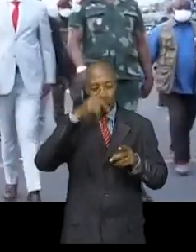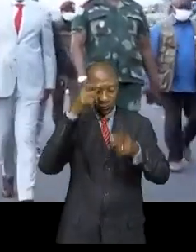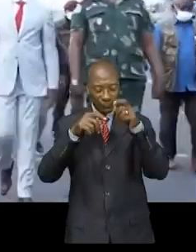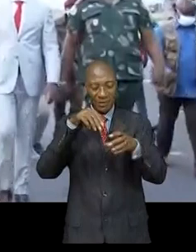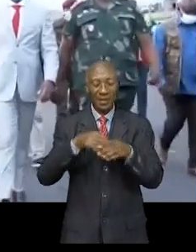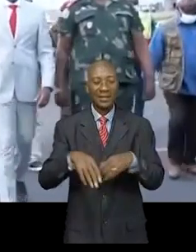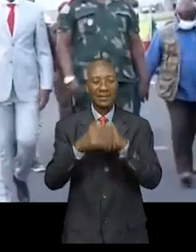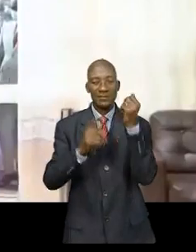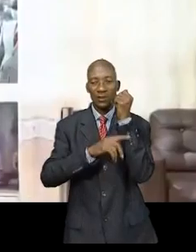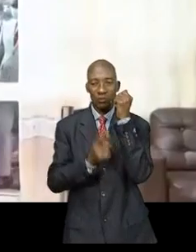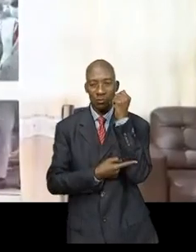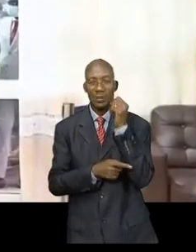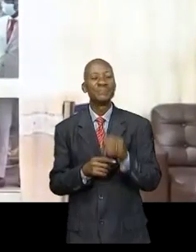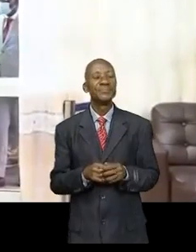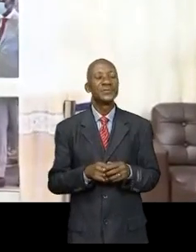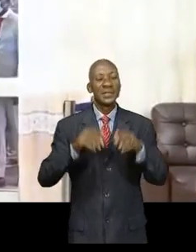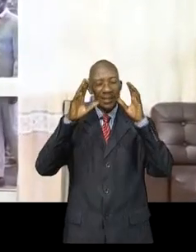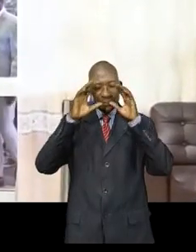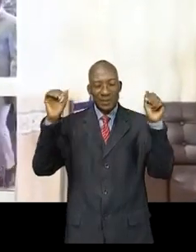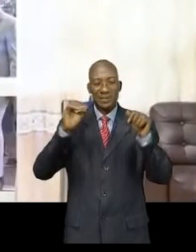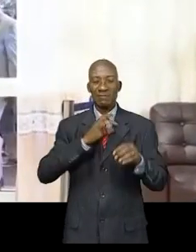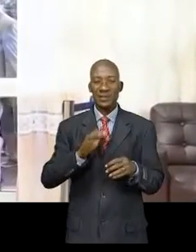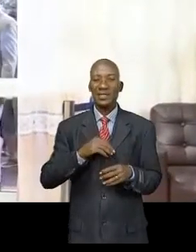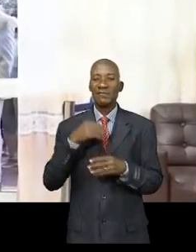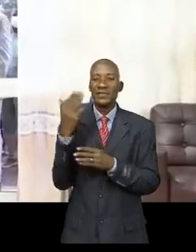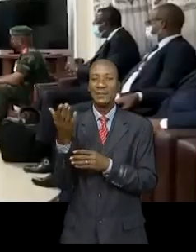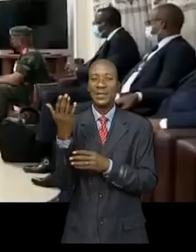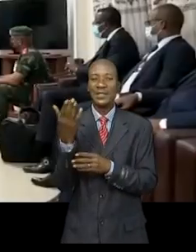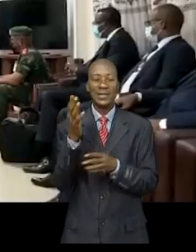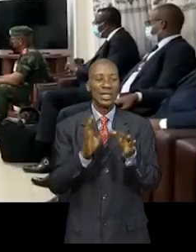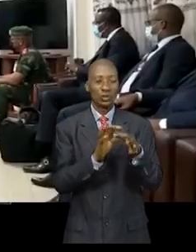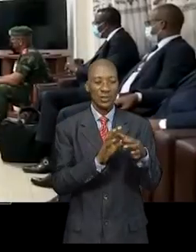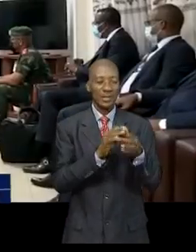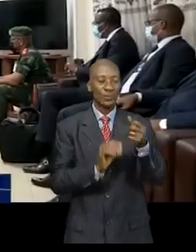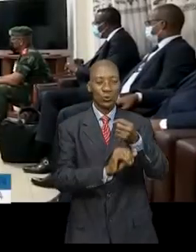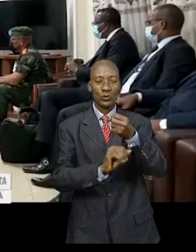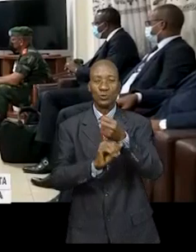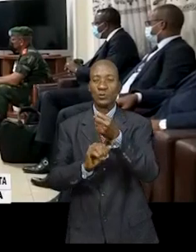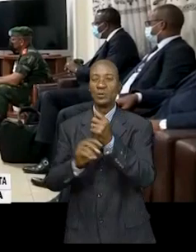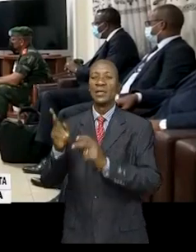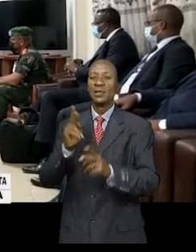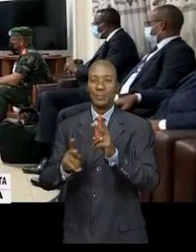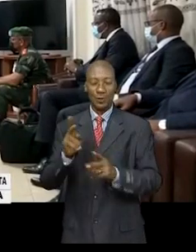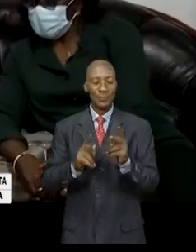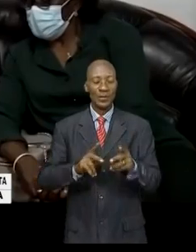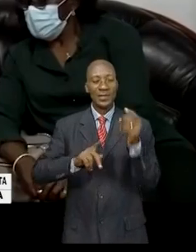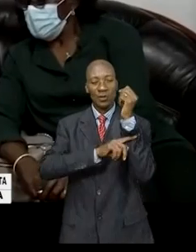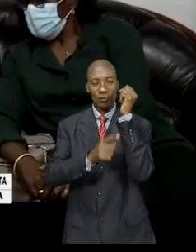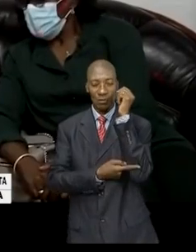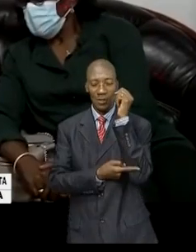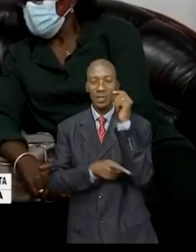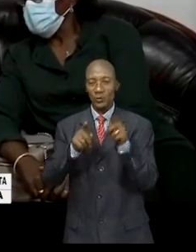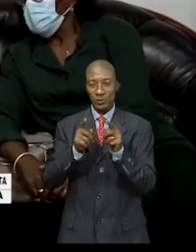le président de la République continue à donner des résultats. En tournée humanitaire et sécuritaire dans les provinces de